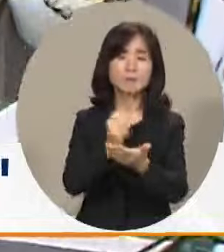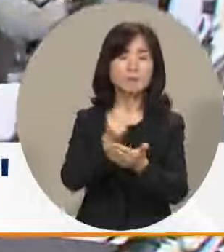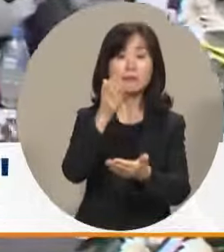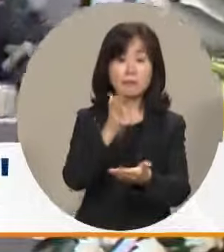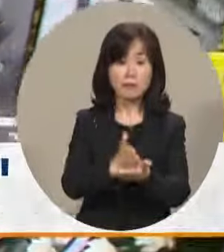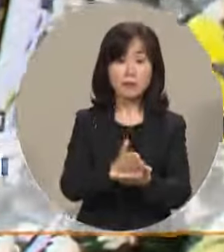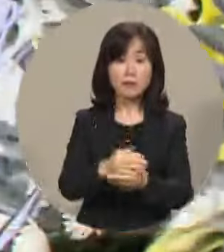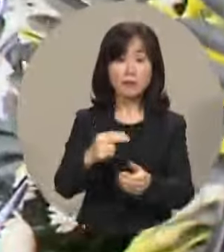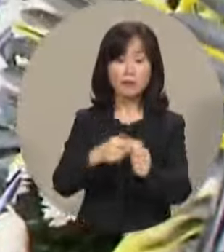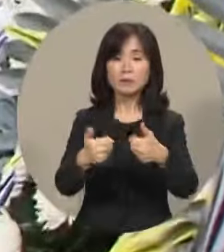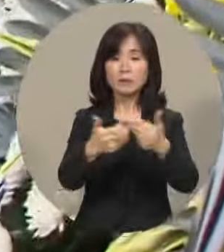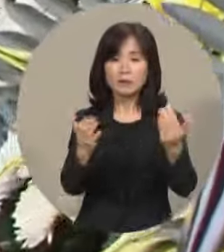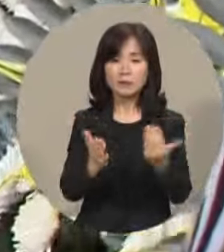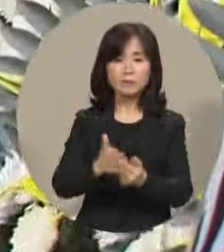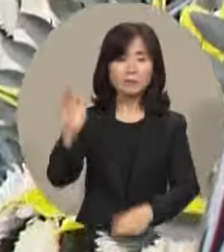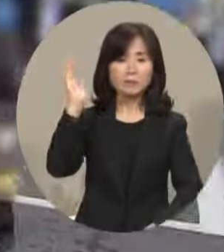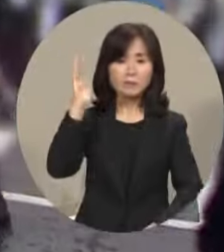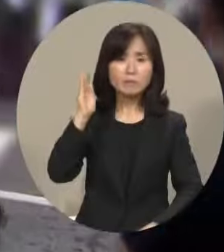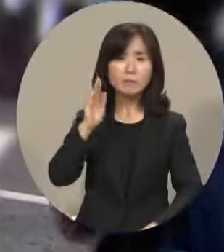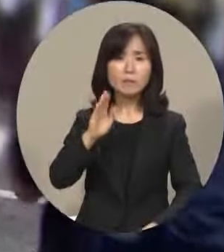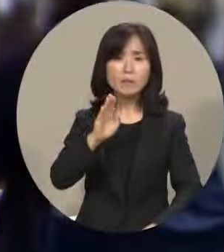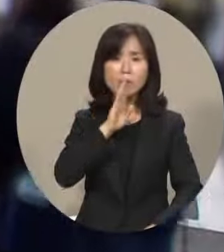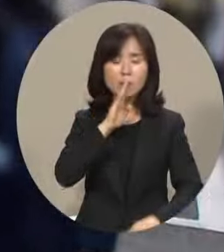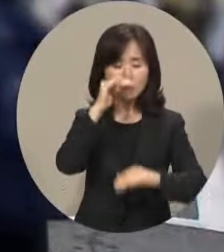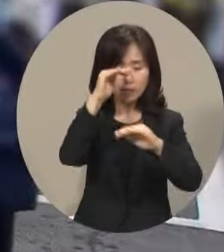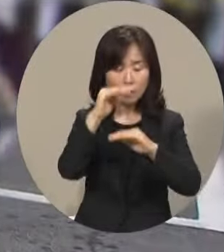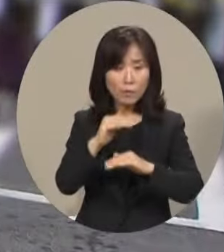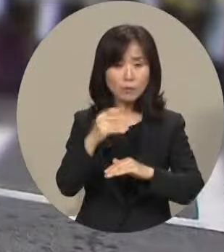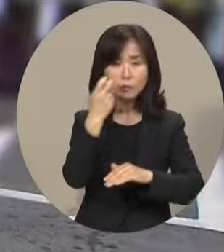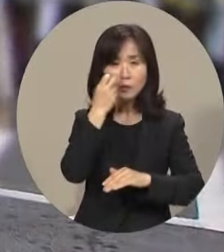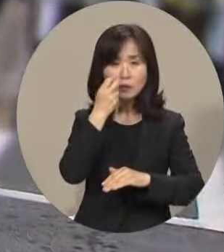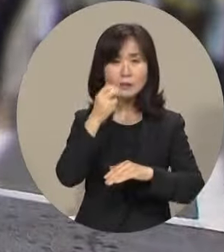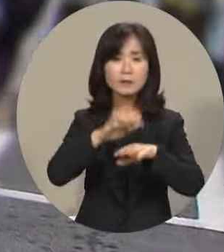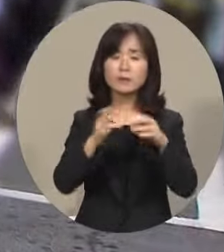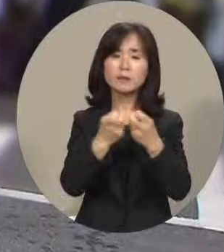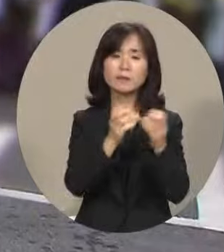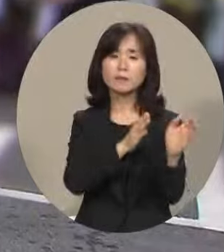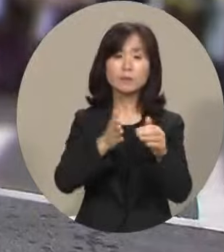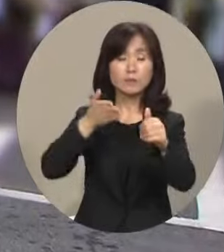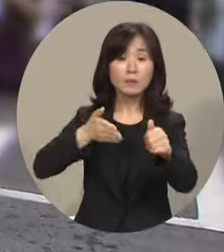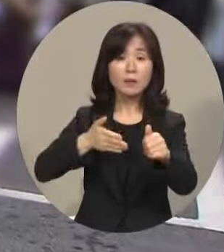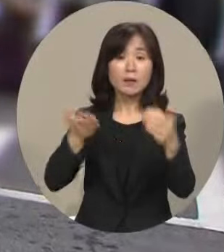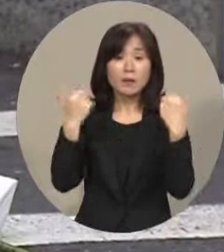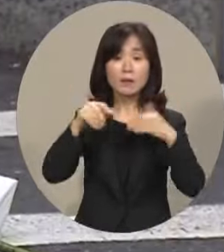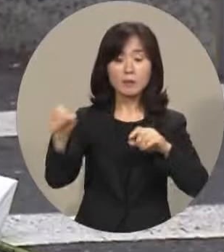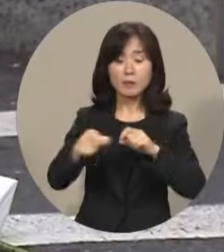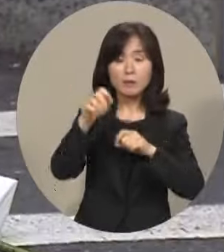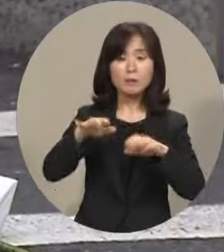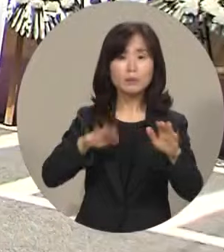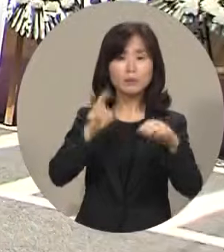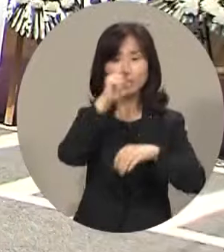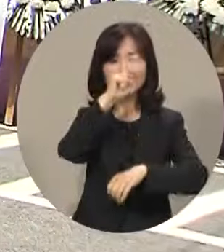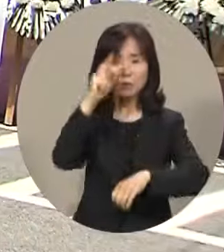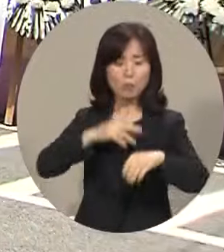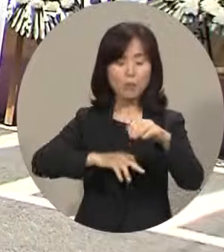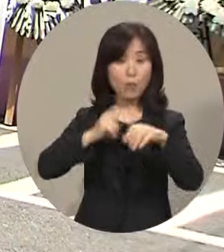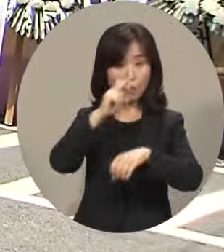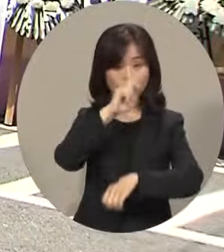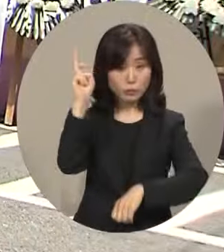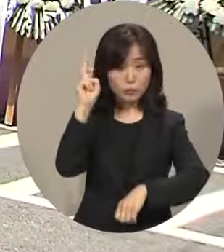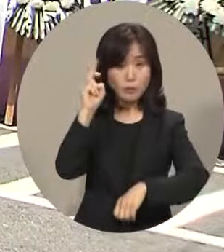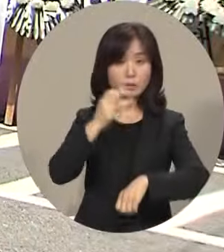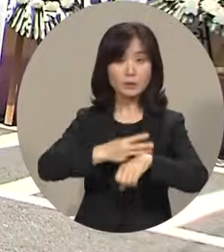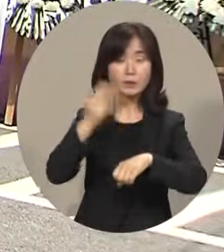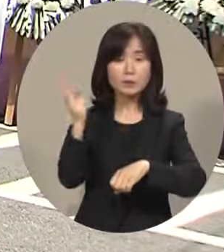성명을 내고 정확한 진상규명과 대책 마련을 촉구했습니다. 학교 앞에서는 오늘 오후 3시부터 초등학교 교사들이